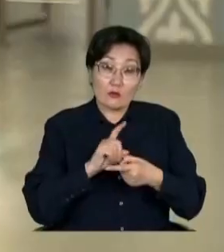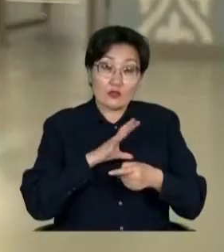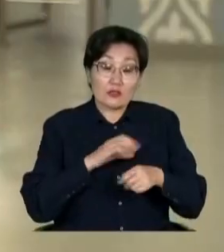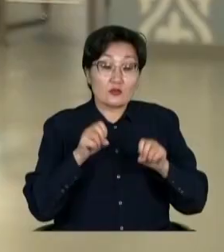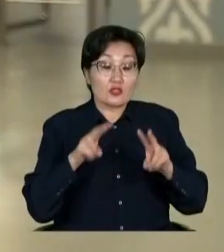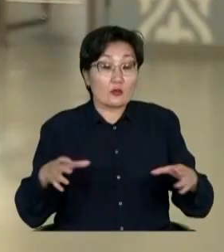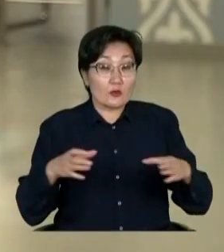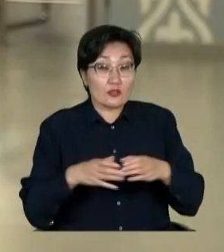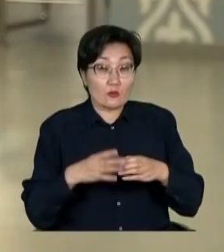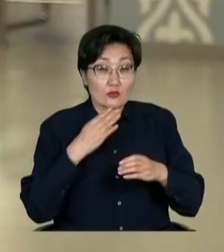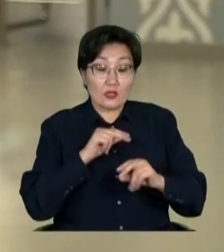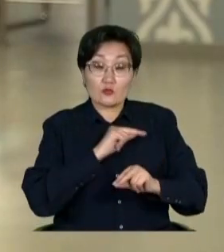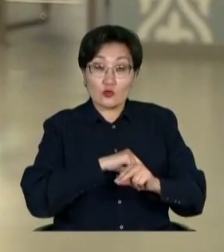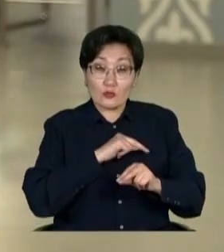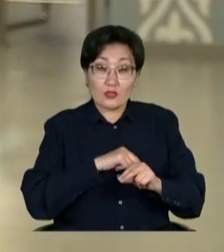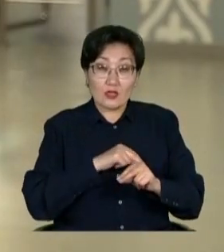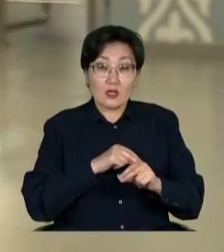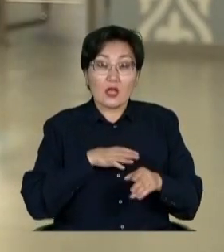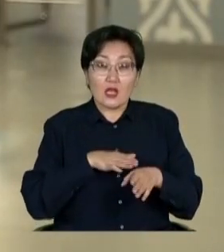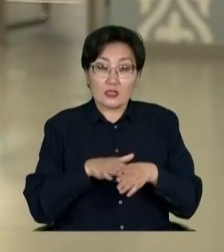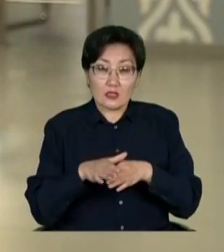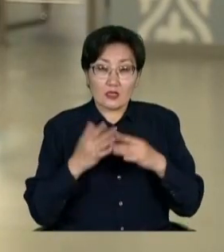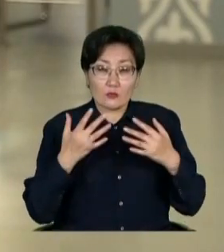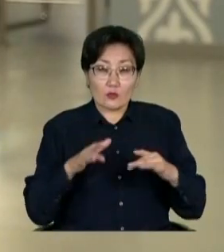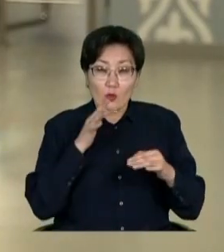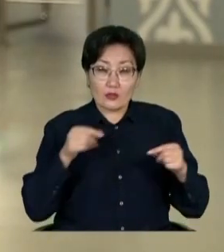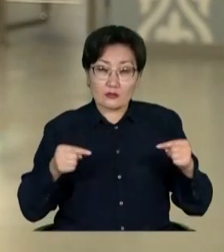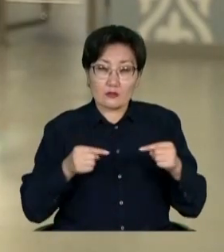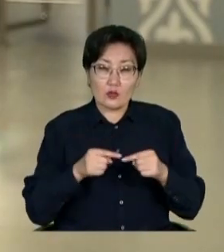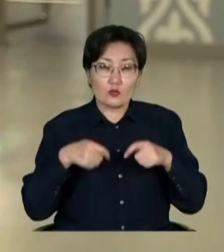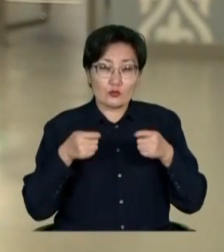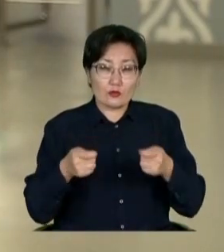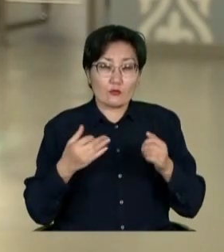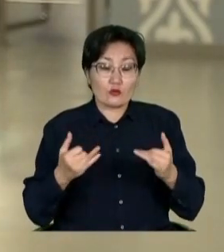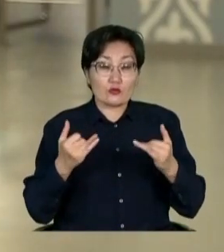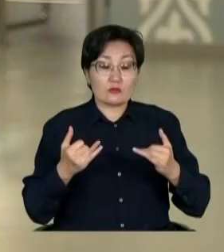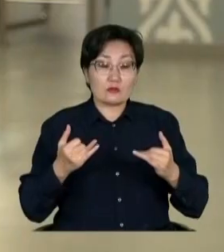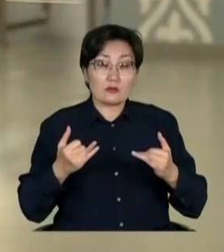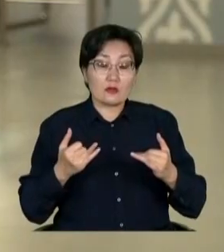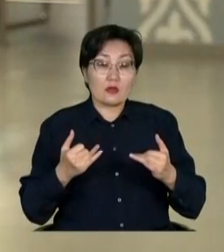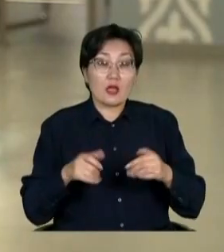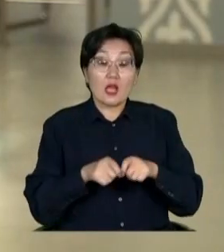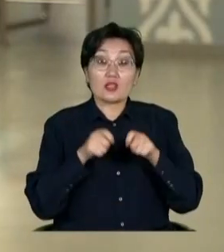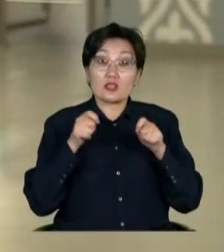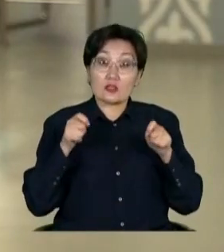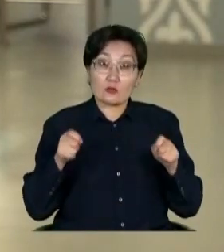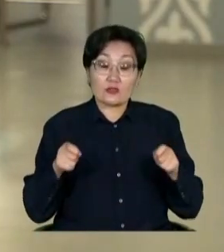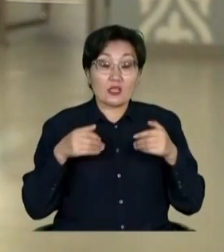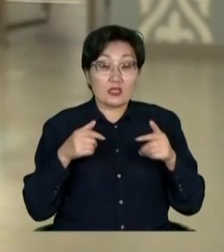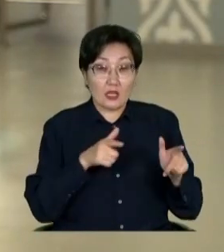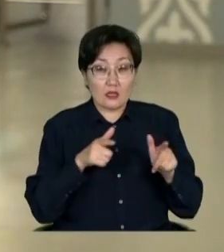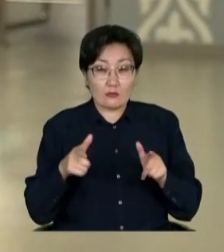мердігерлер өз жұмысын атқарып, уақытымен өткізіп, міне бүгін ашылуға